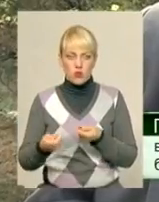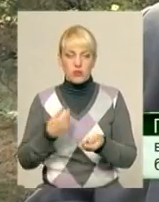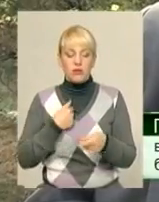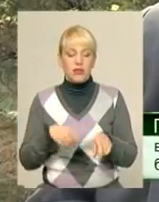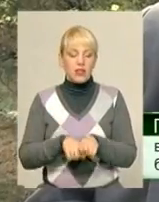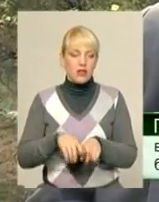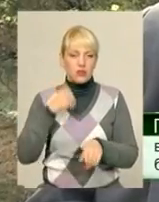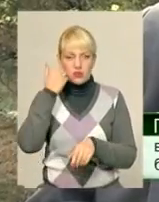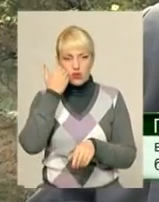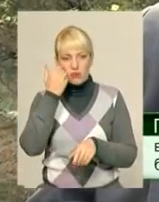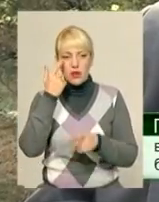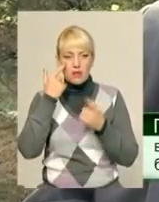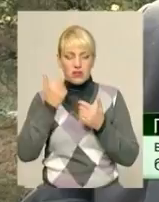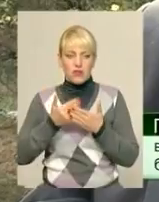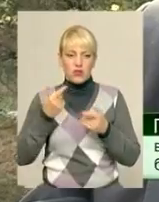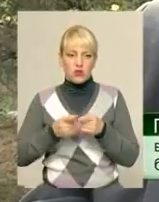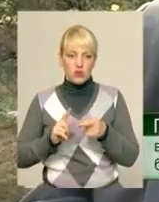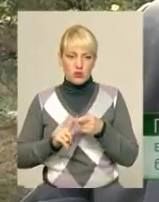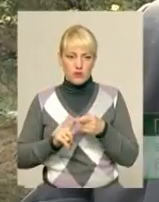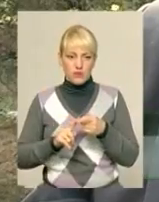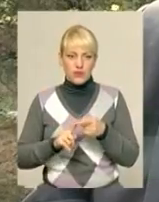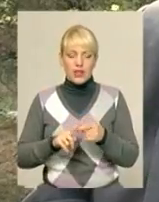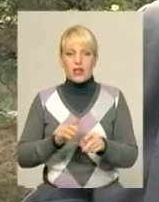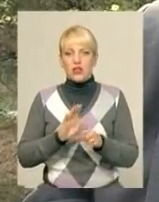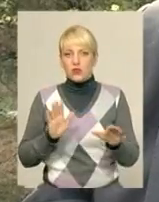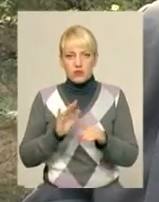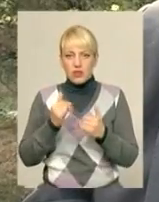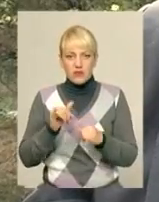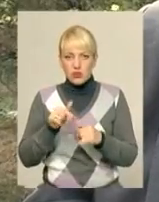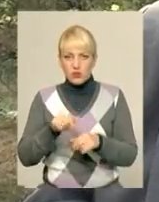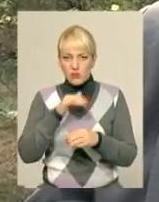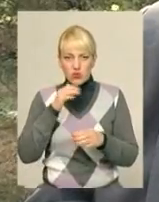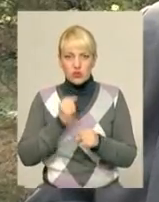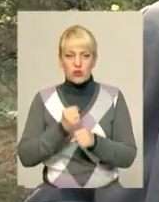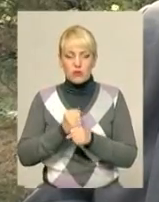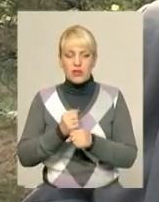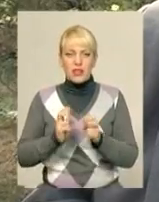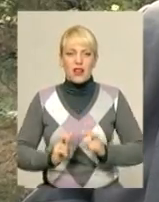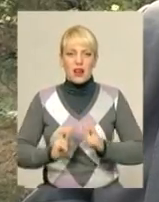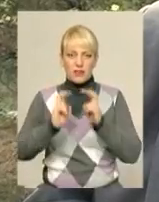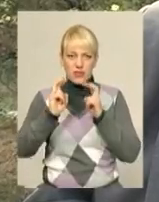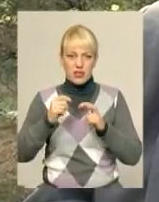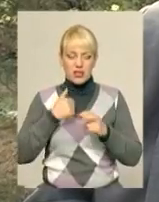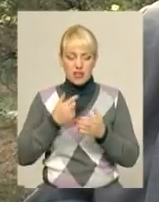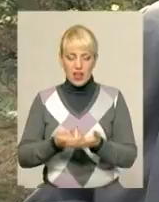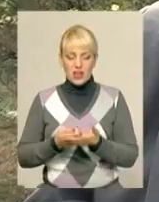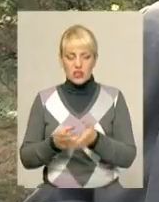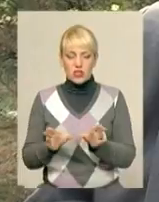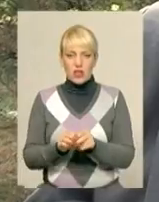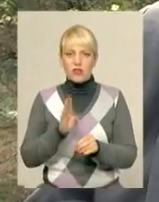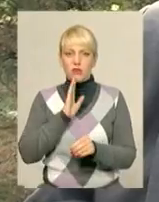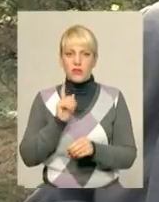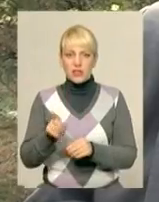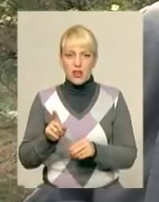І плаче від цього. Невже тут не можна зробити ліфта? І я, лежачи разом з нею,